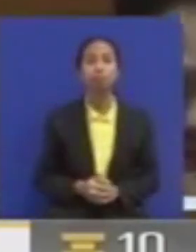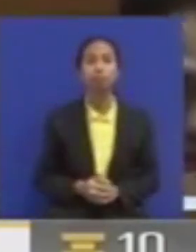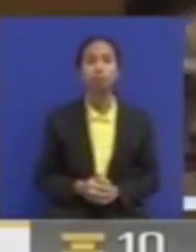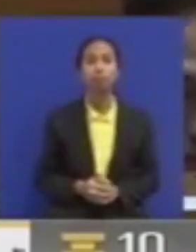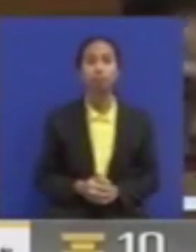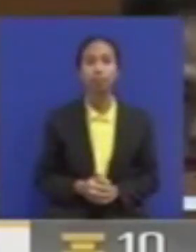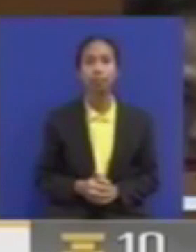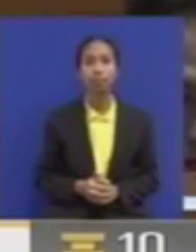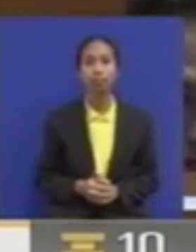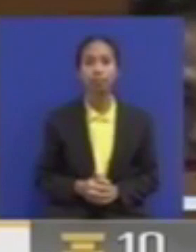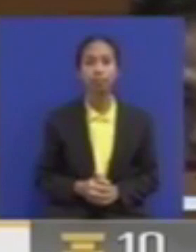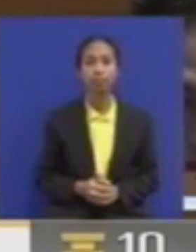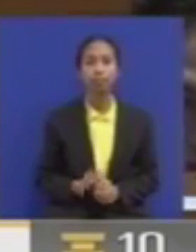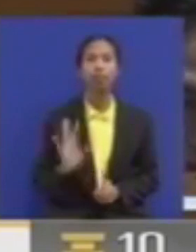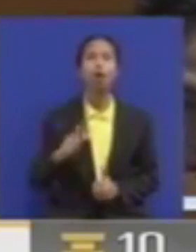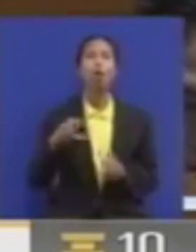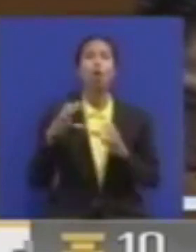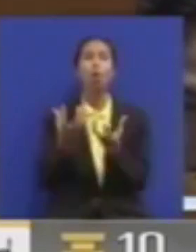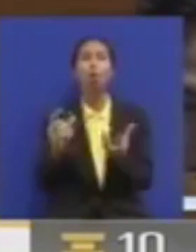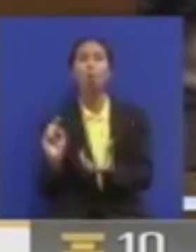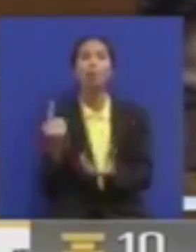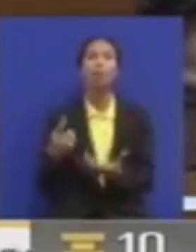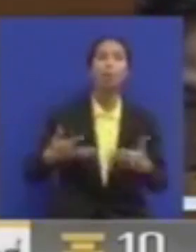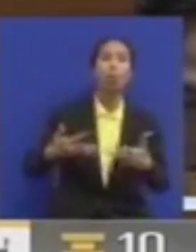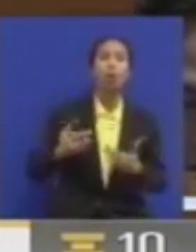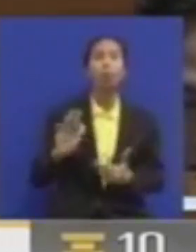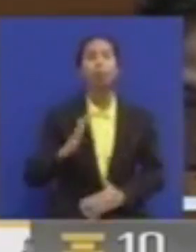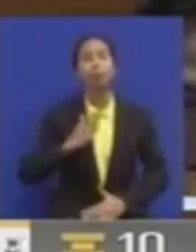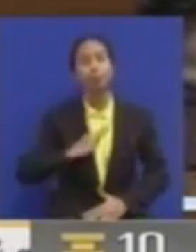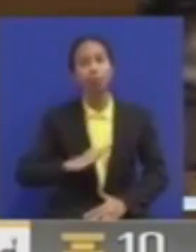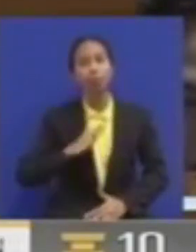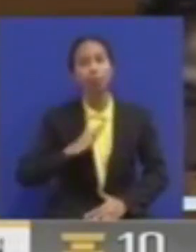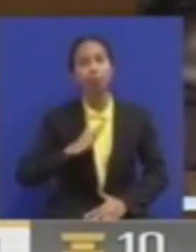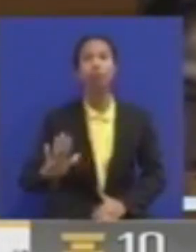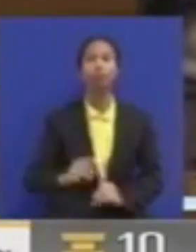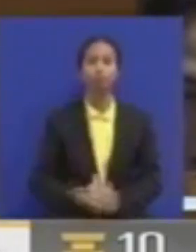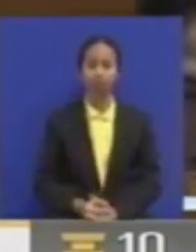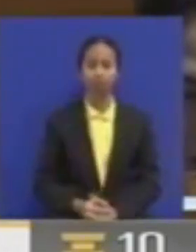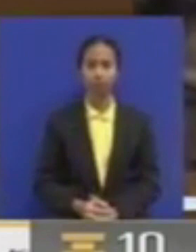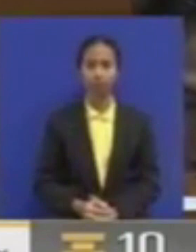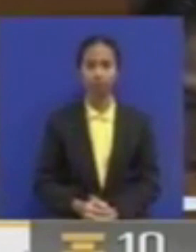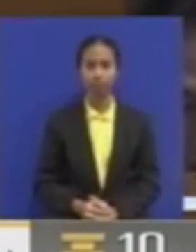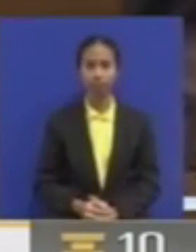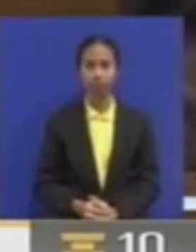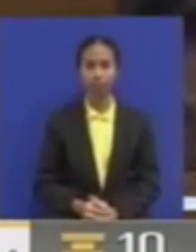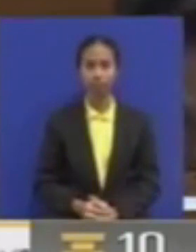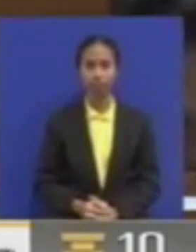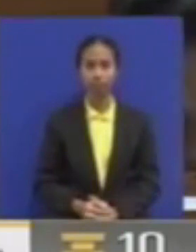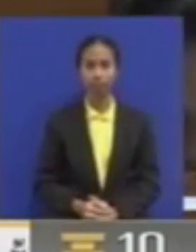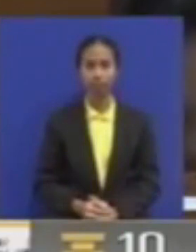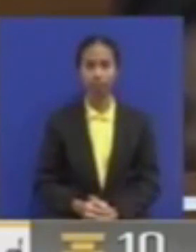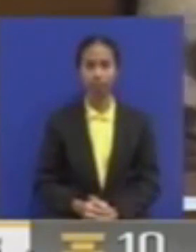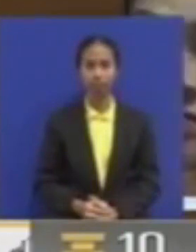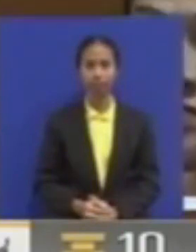ฮะ ก็มีบางสื่อเขาก็ไปพูดถึงคุณปู่ชัยแล้วนะคะว่าโอ้โห91ปีของคุณปู่ชัยเนี่ยลีล